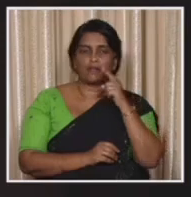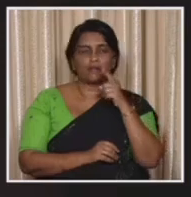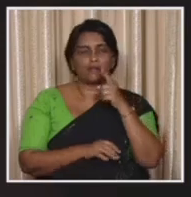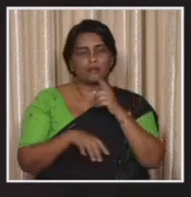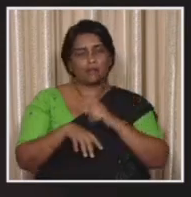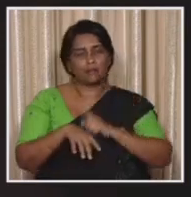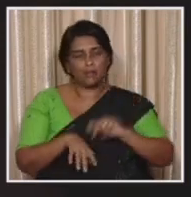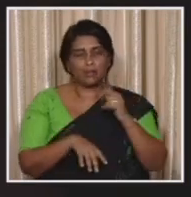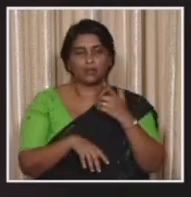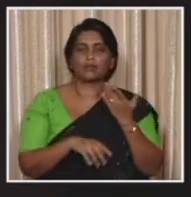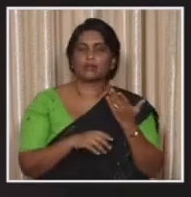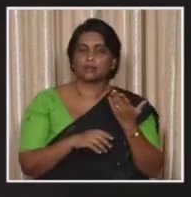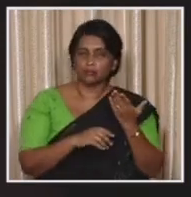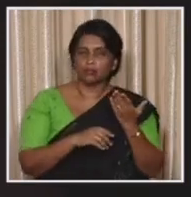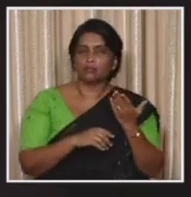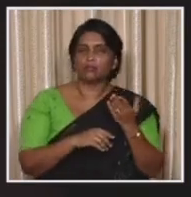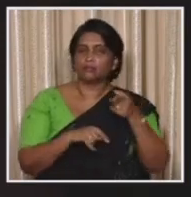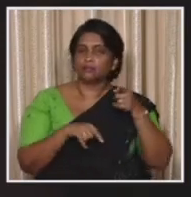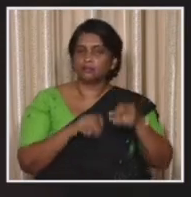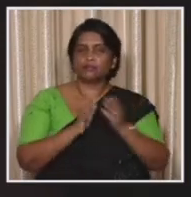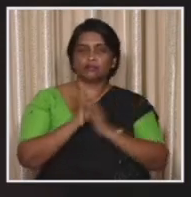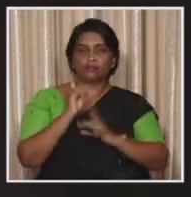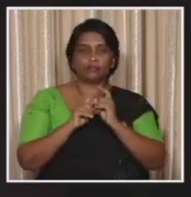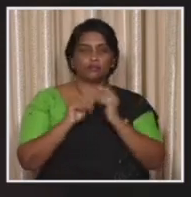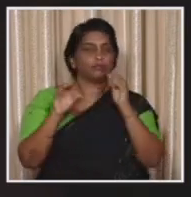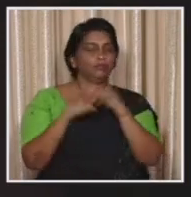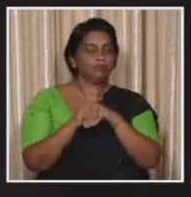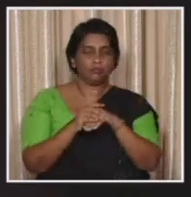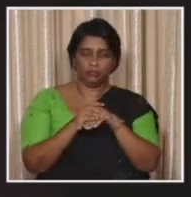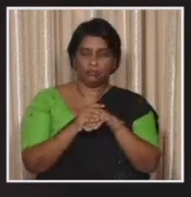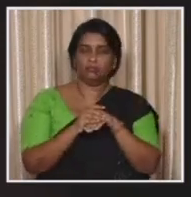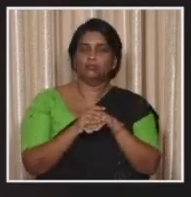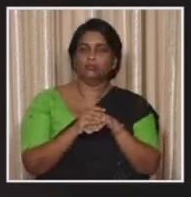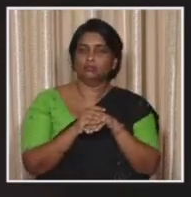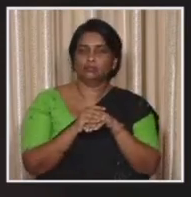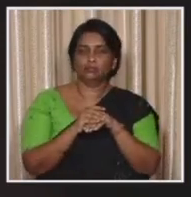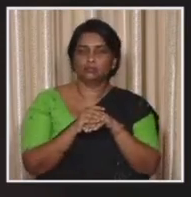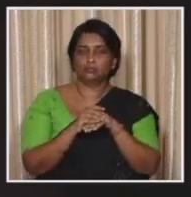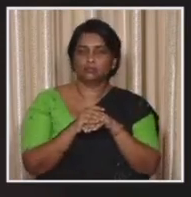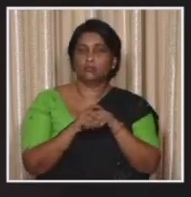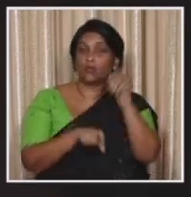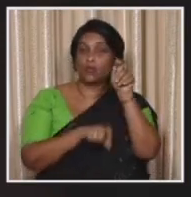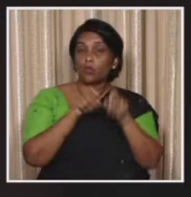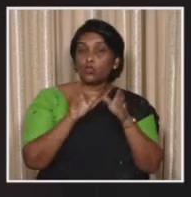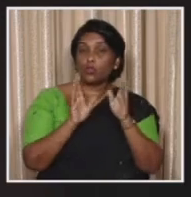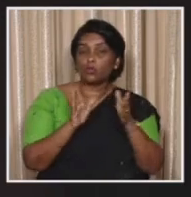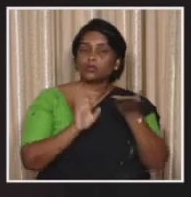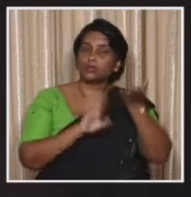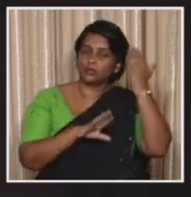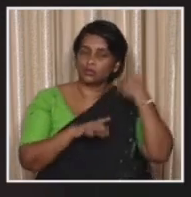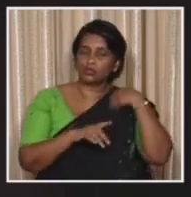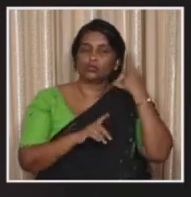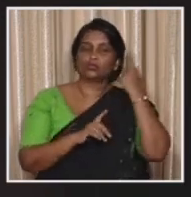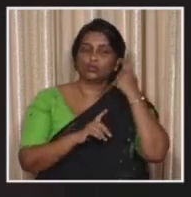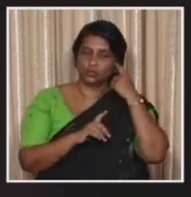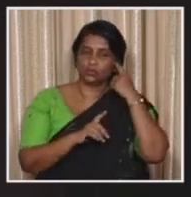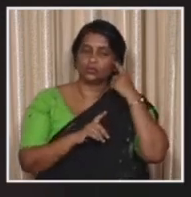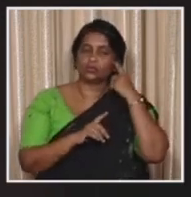වැරදීමකින් හරි මොකද මේ අමාත්‍යංශයට එන්නේ මේ මොන වගේ කට්ටියද කියලා ඉතිහාසය ගත්තම දන්න